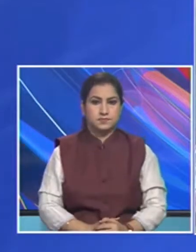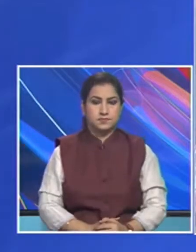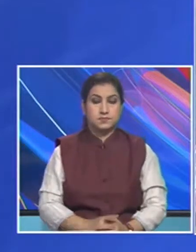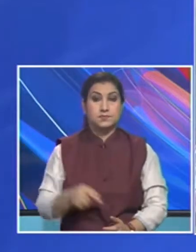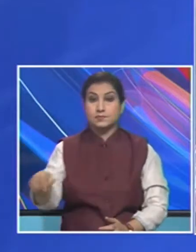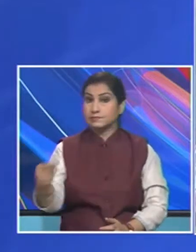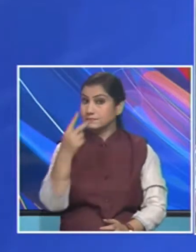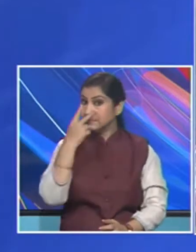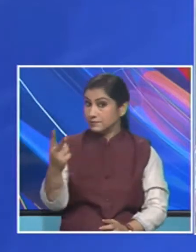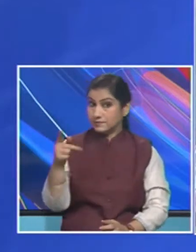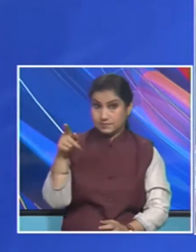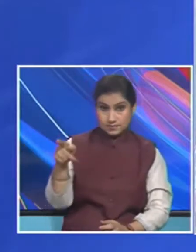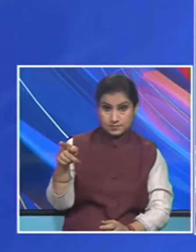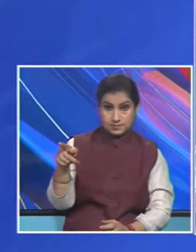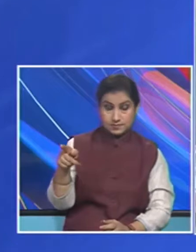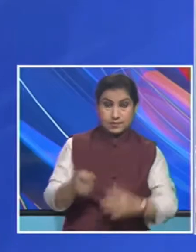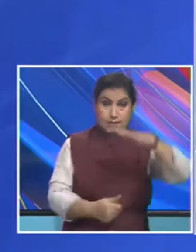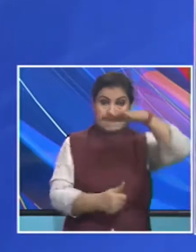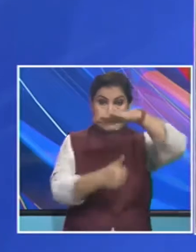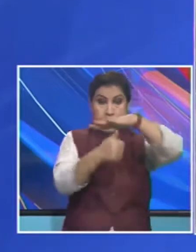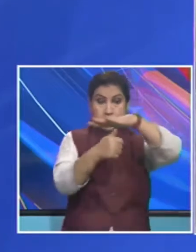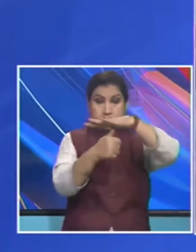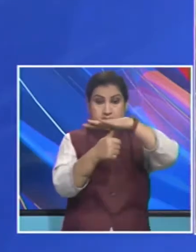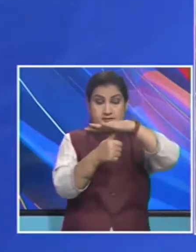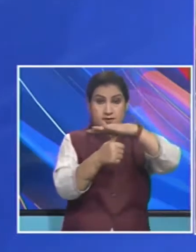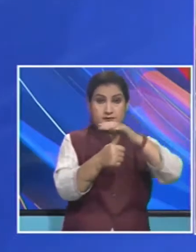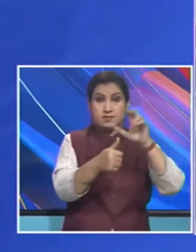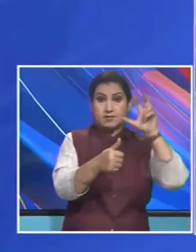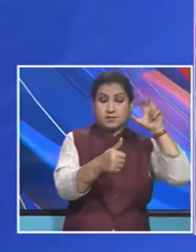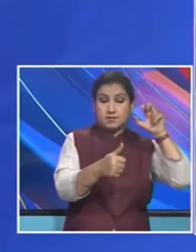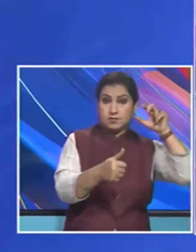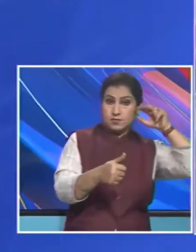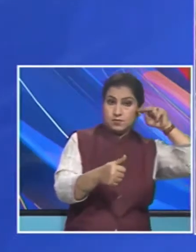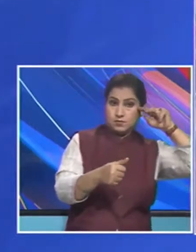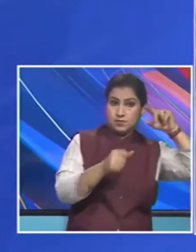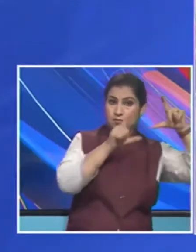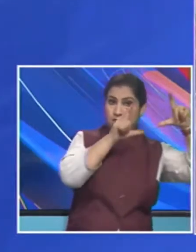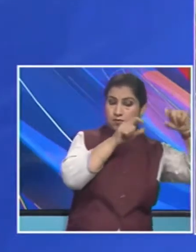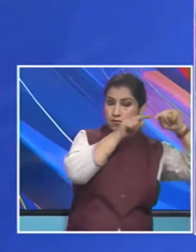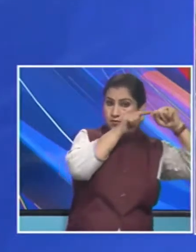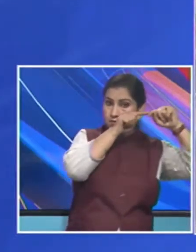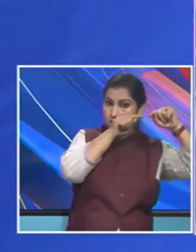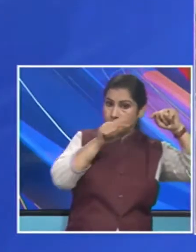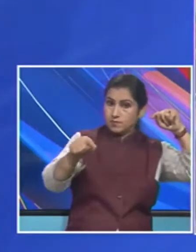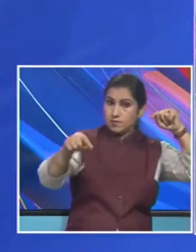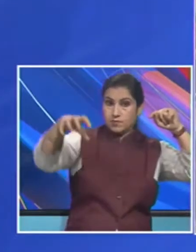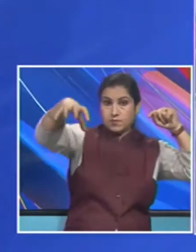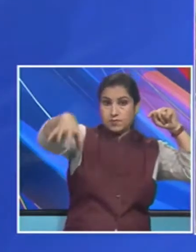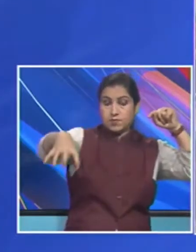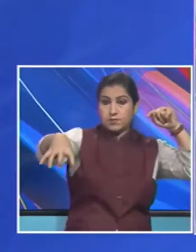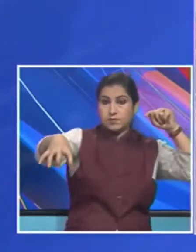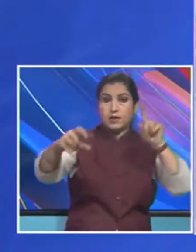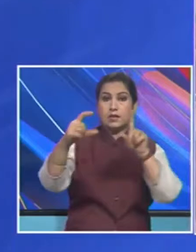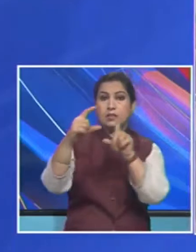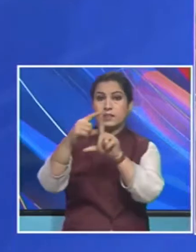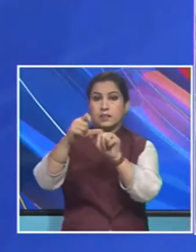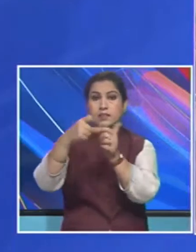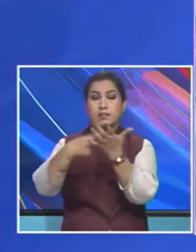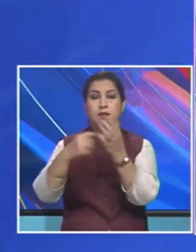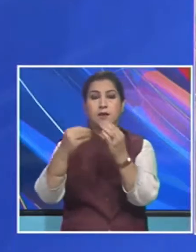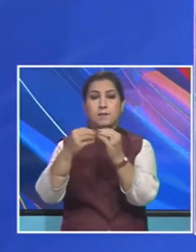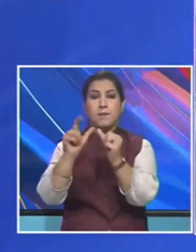दृश्य राष्ट्रपति भवन की ओर से और यहां दरबार हॉल में